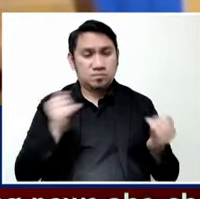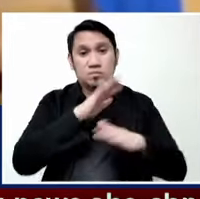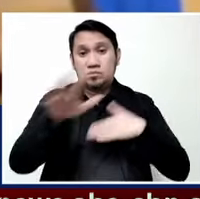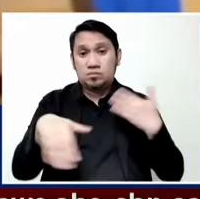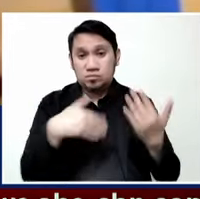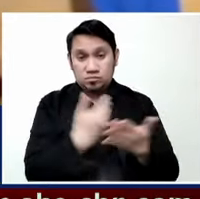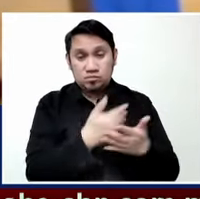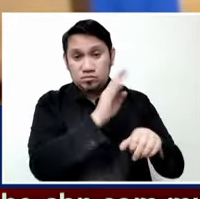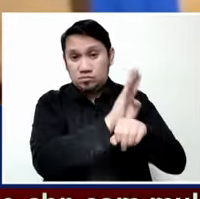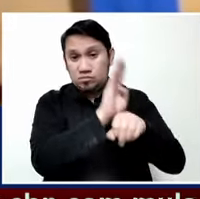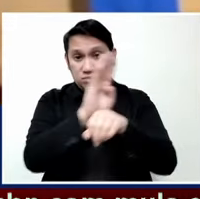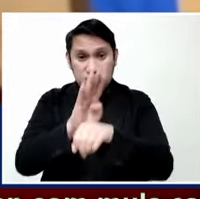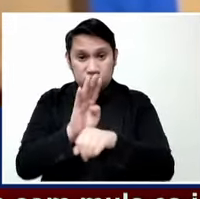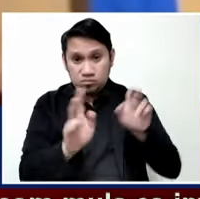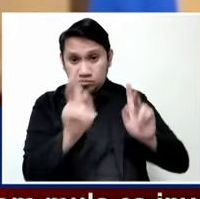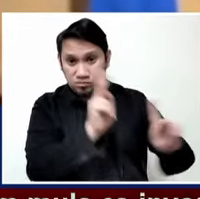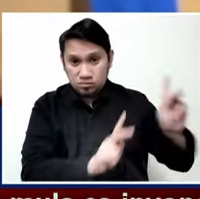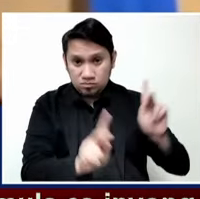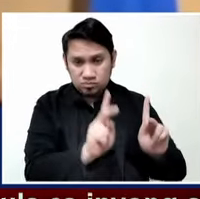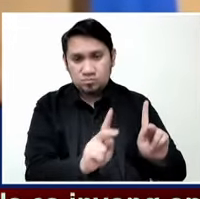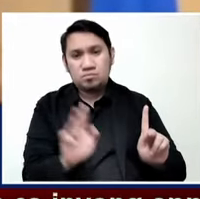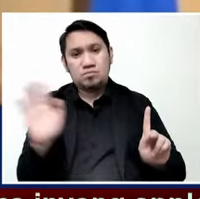traders. Bahala na sila